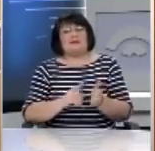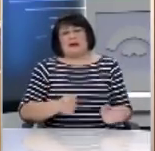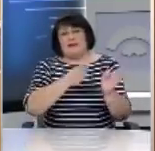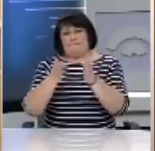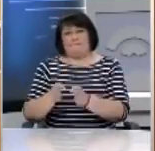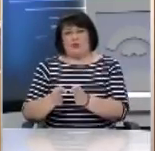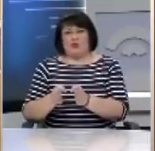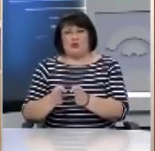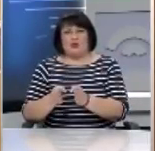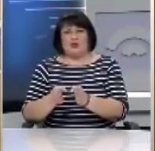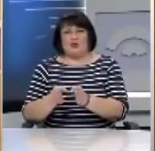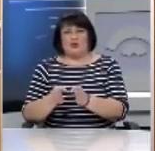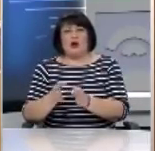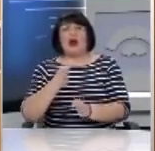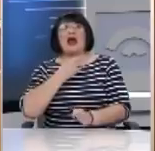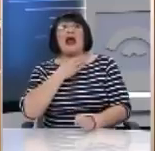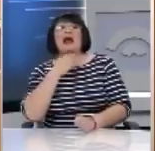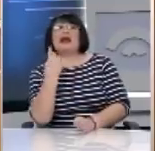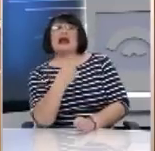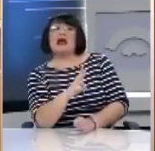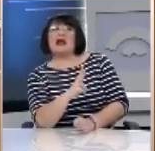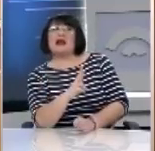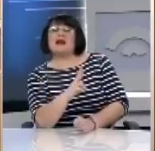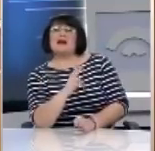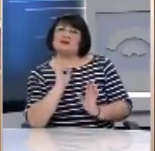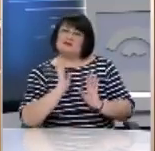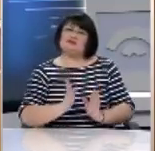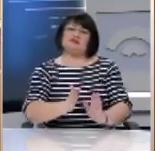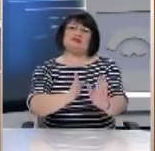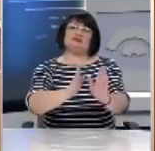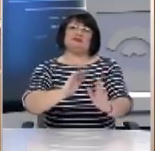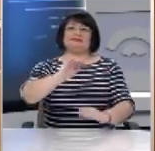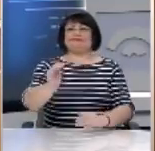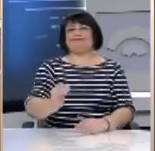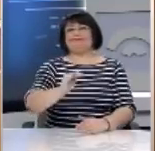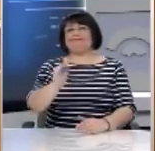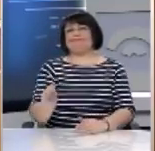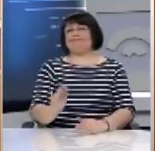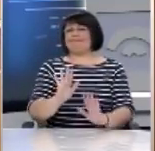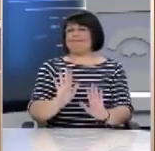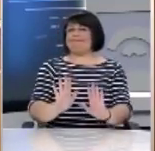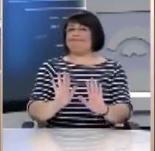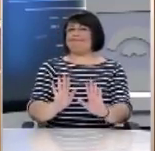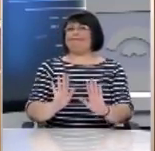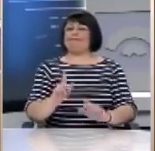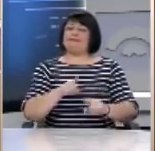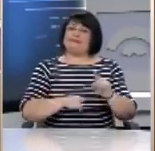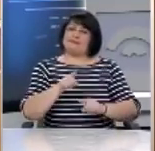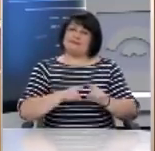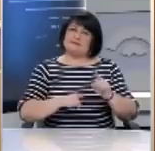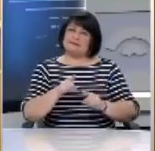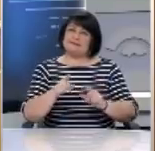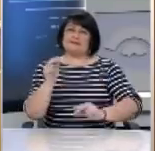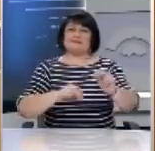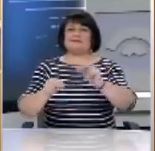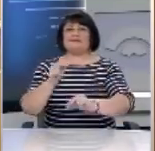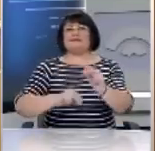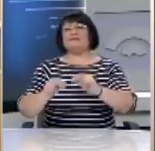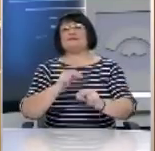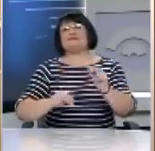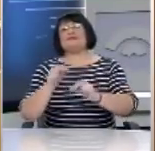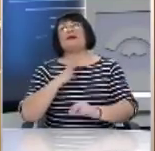άλλη, μεταξύ της ανάγκης σας να συνεχίσετε να χαϊδεύετε τα αυτιά της εκλογικής κοινής